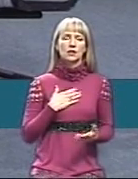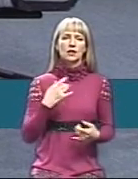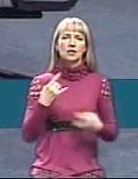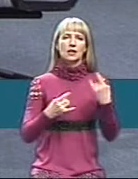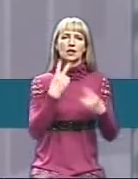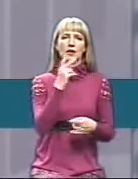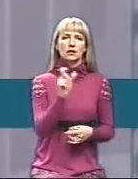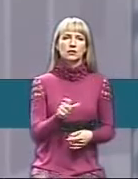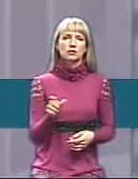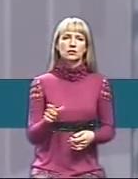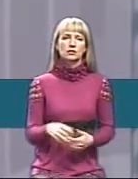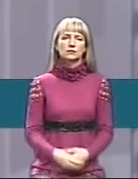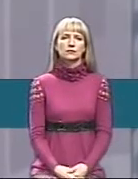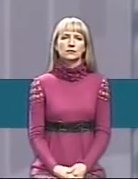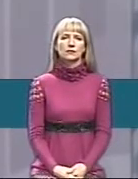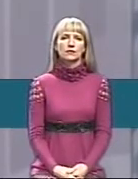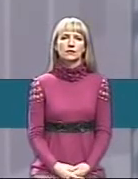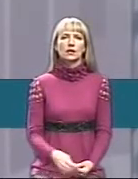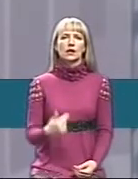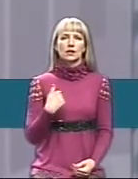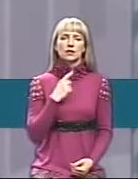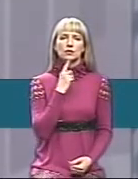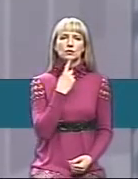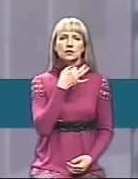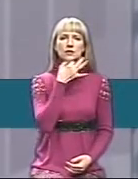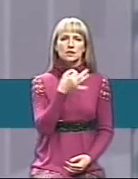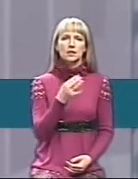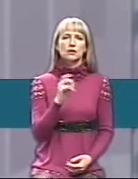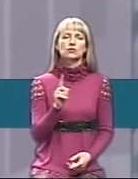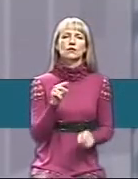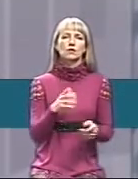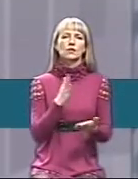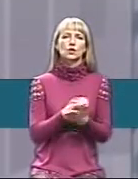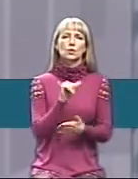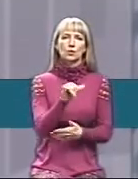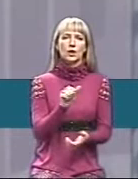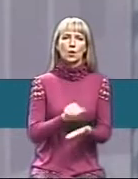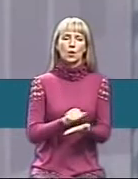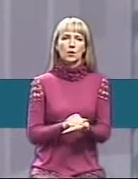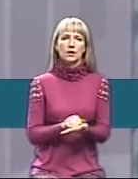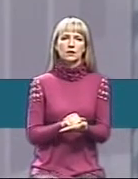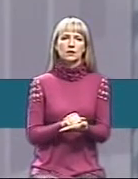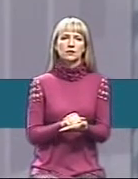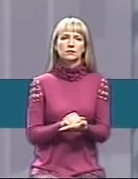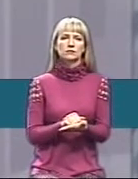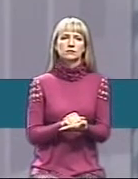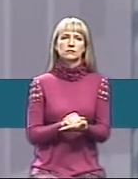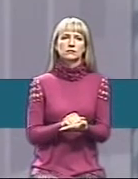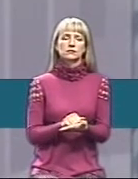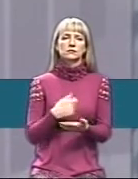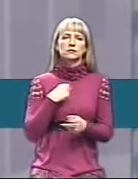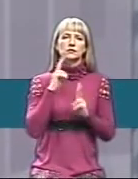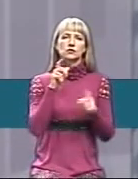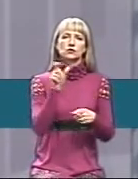телеглядачці? Ну, я, конечно, затрудняюсь сказать насчет того, есть ли у них документы. Вот, мало ли, я не знаю,